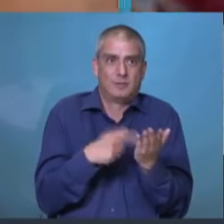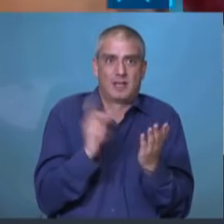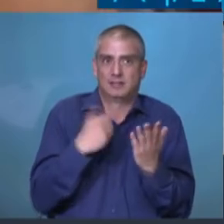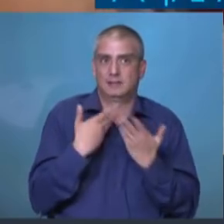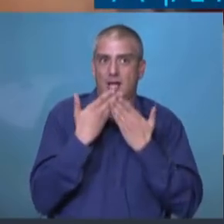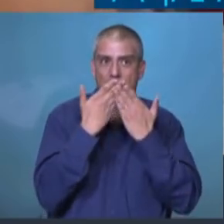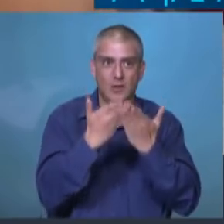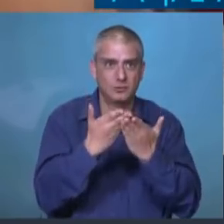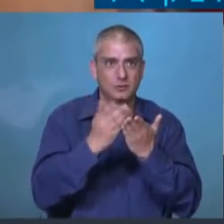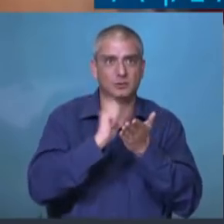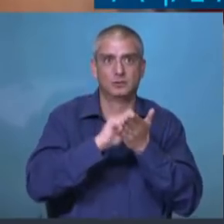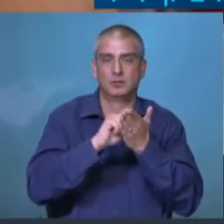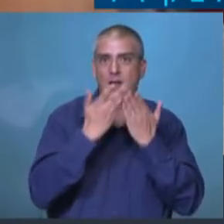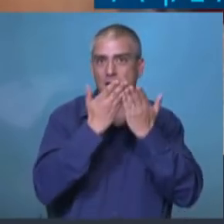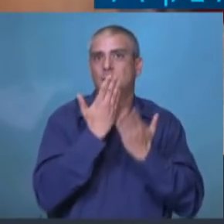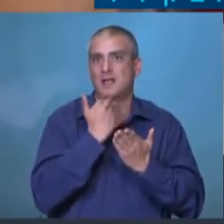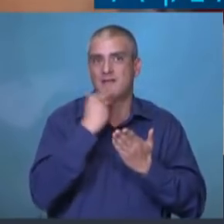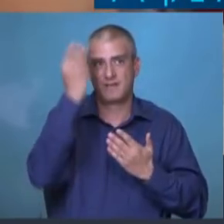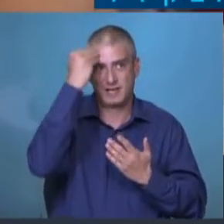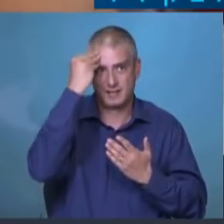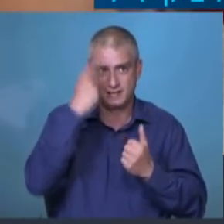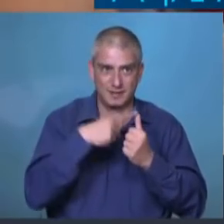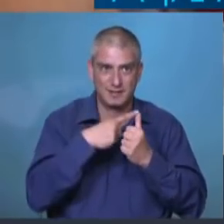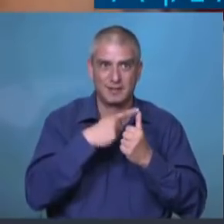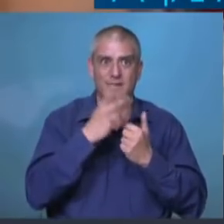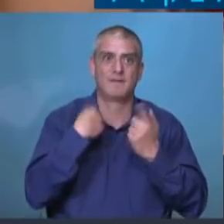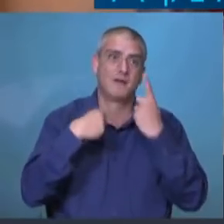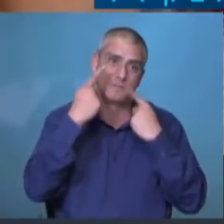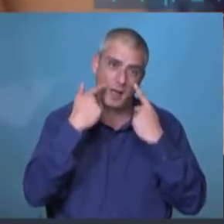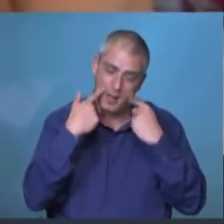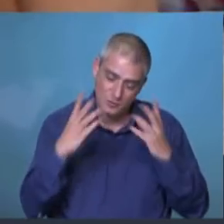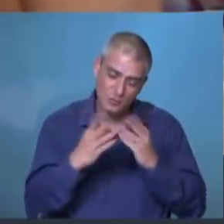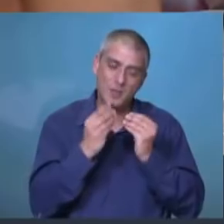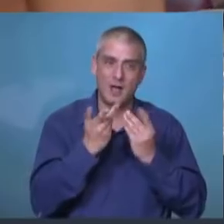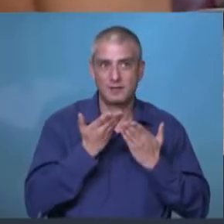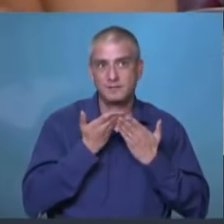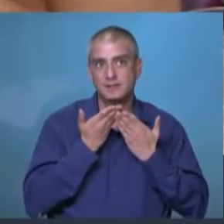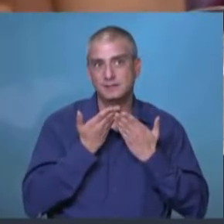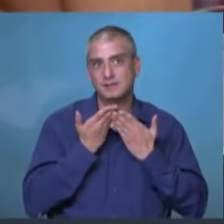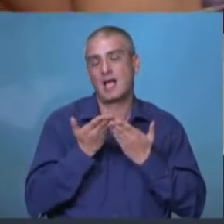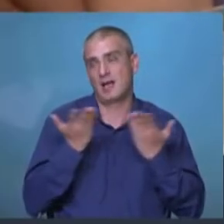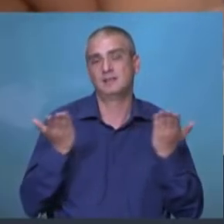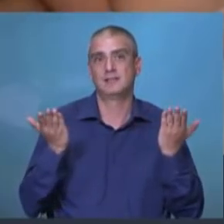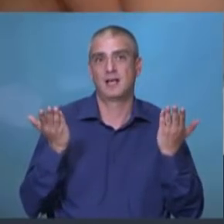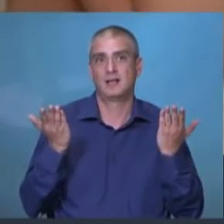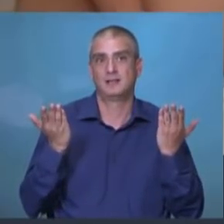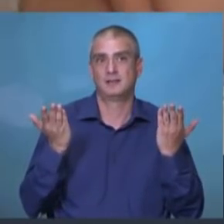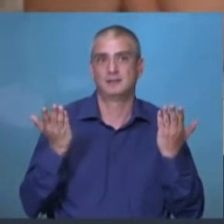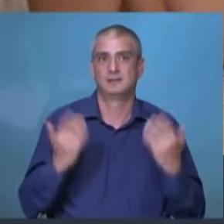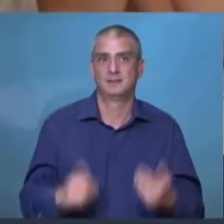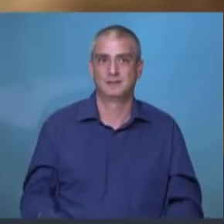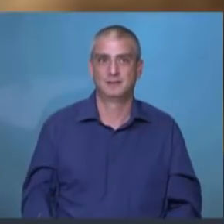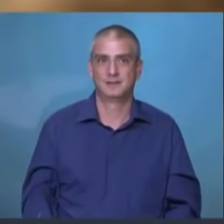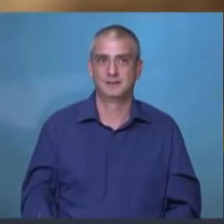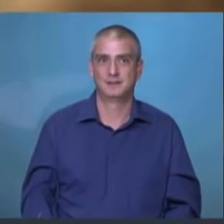לה בשיעורי בית עם העברית, וגם בכינו ביחד, וזה